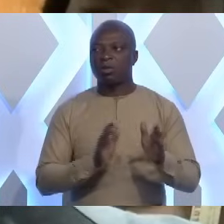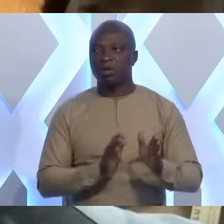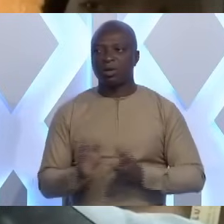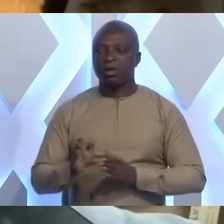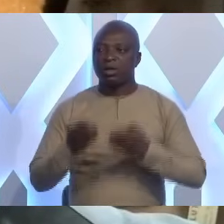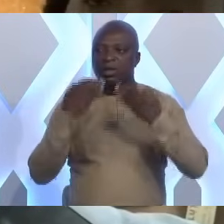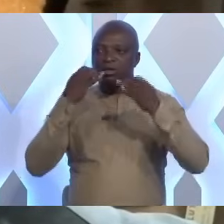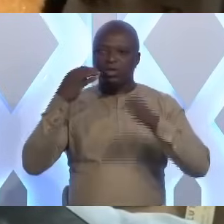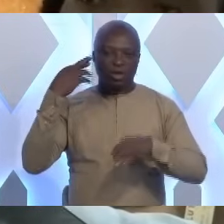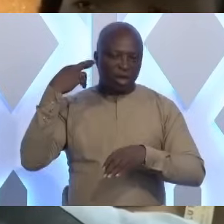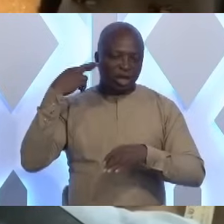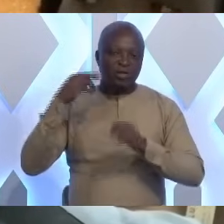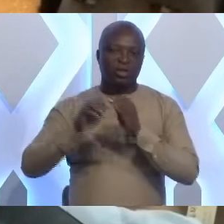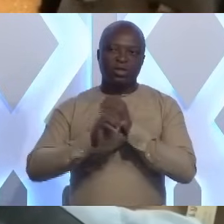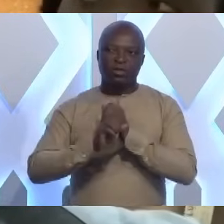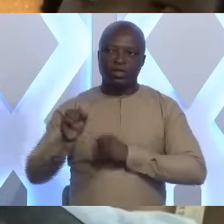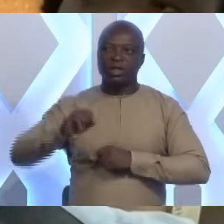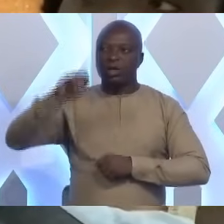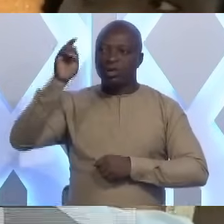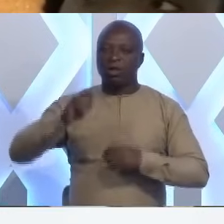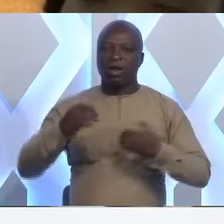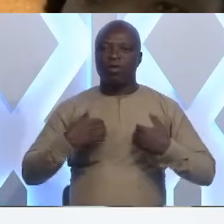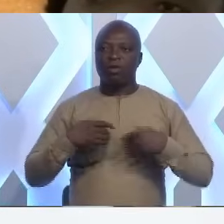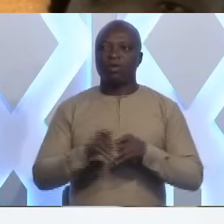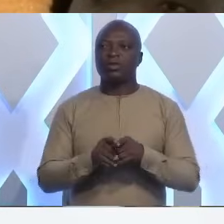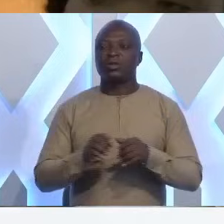radio diffusées, il doit y avoir aussi de